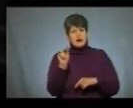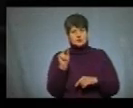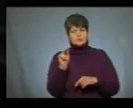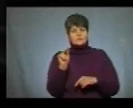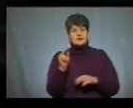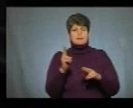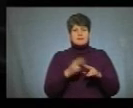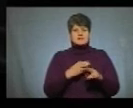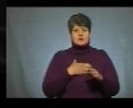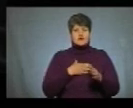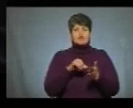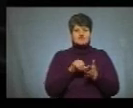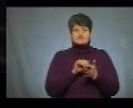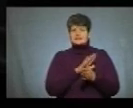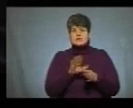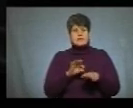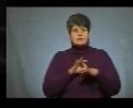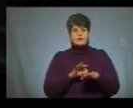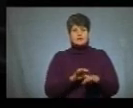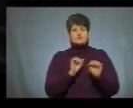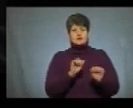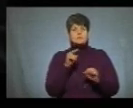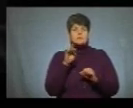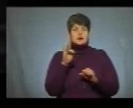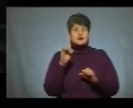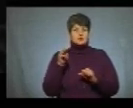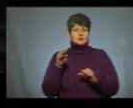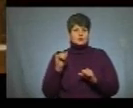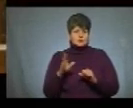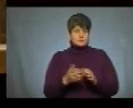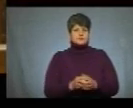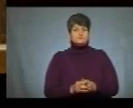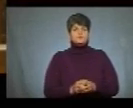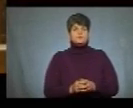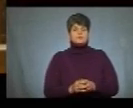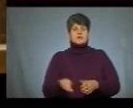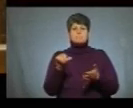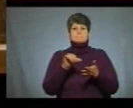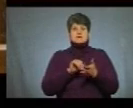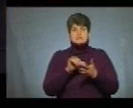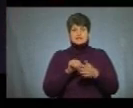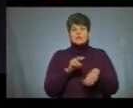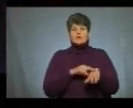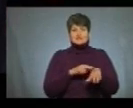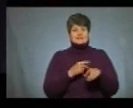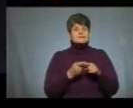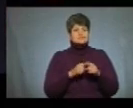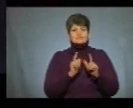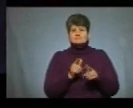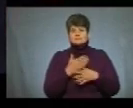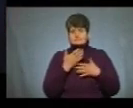без моєї участі не проводити. Адвокат Притула, 8.04.19, підпис. Представник поліцейських з цим не